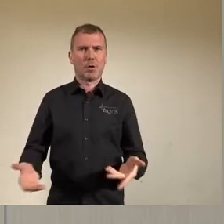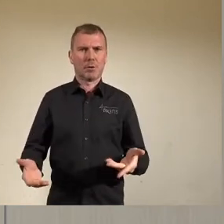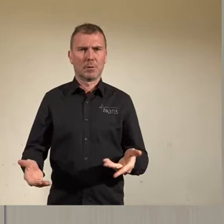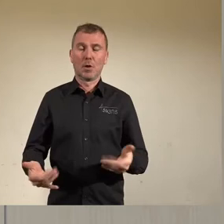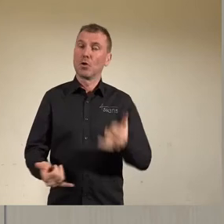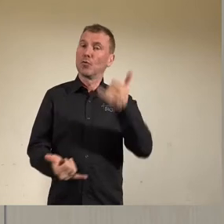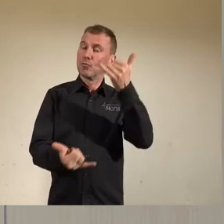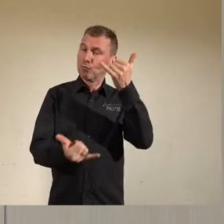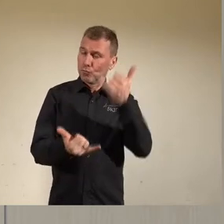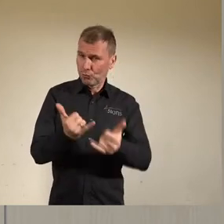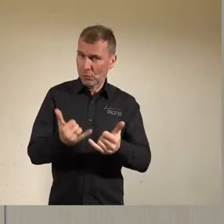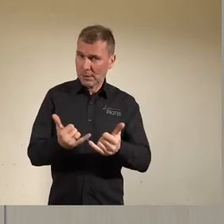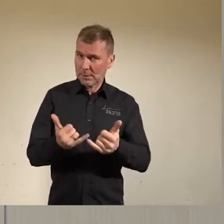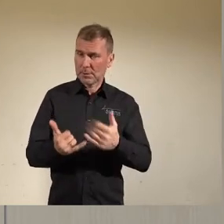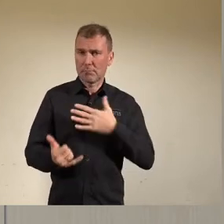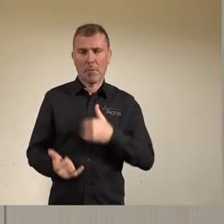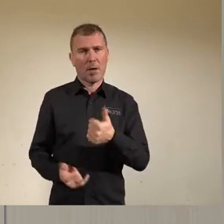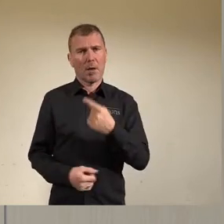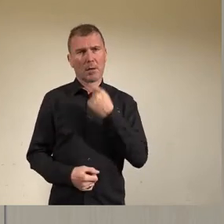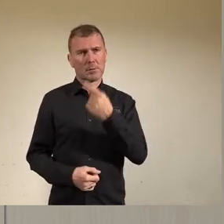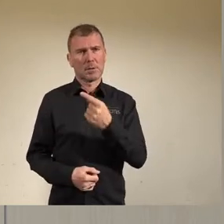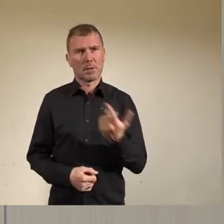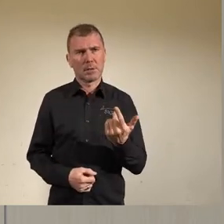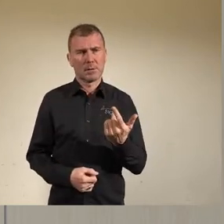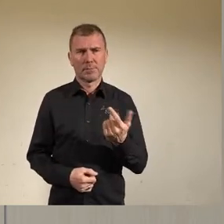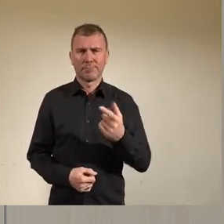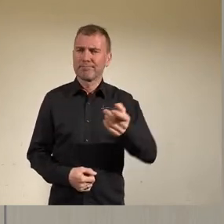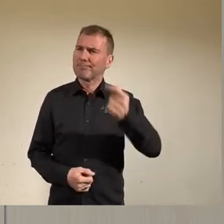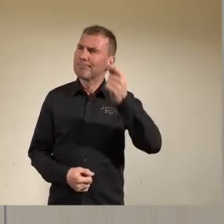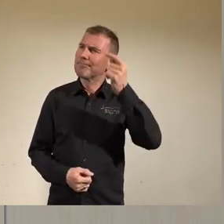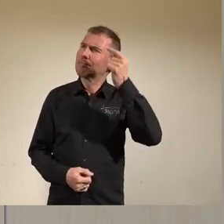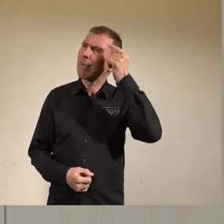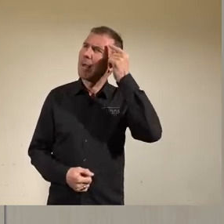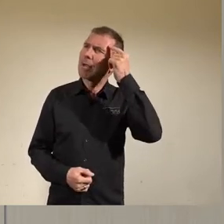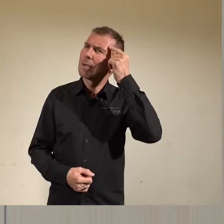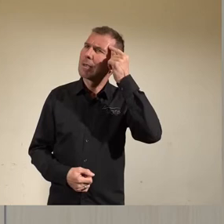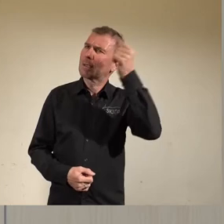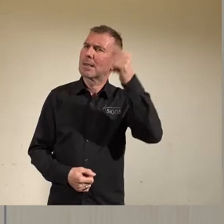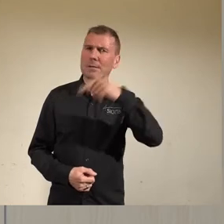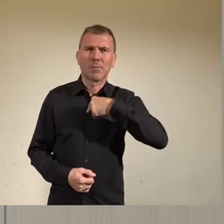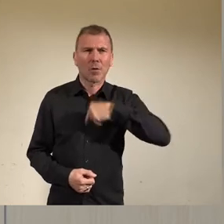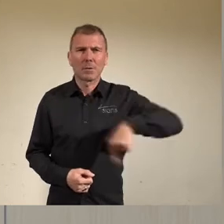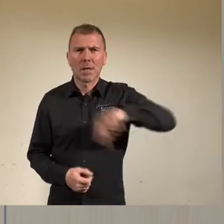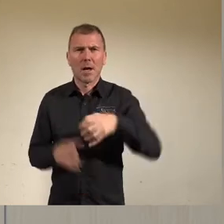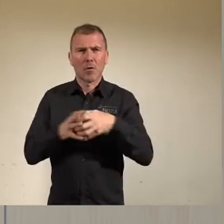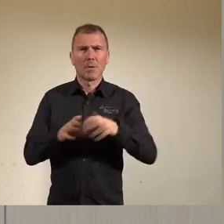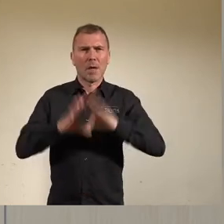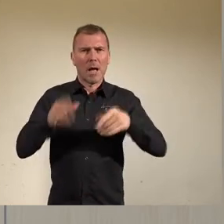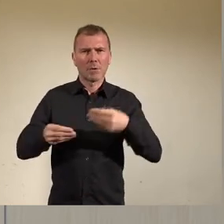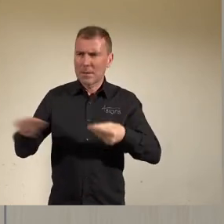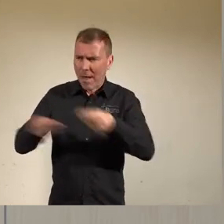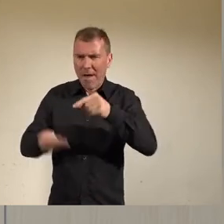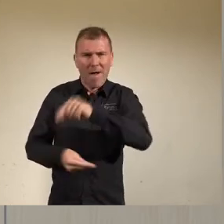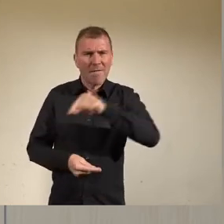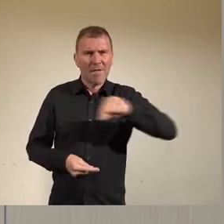ganz zuletzt, weil der Geist, der in dieser Gruppe derjenigen, die über diesen Haushalt verhandelt